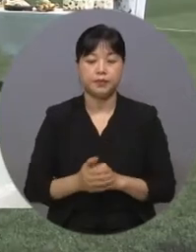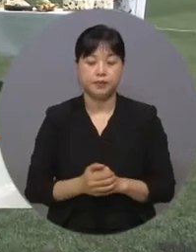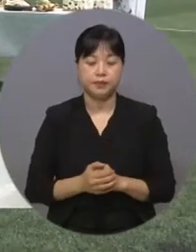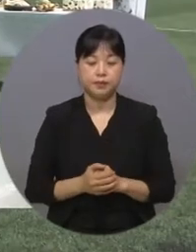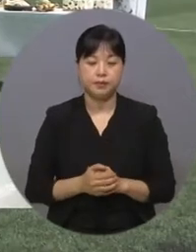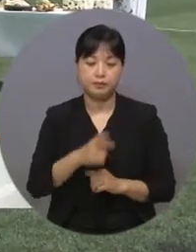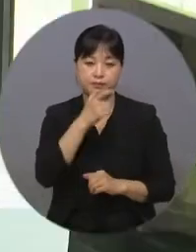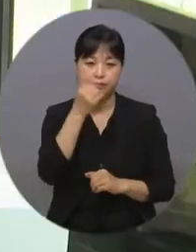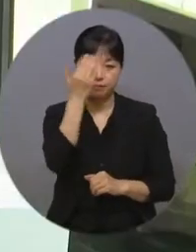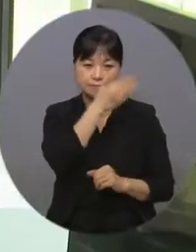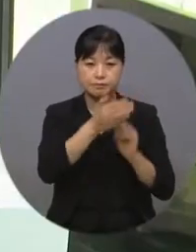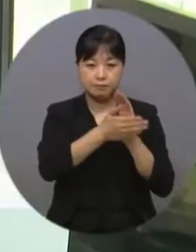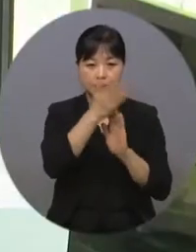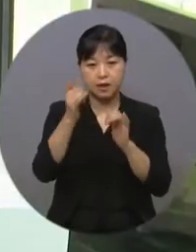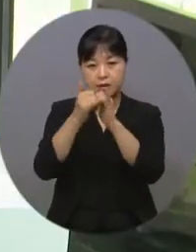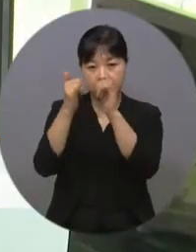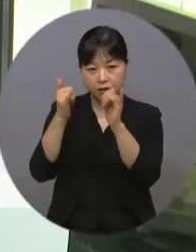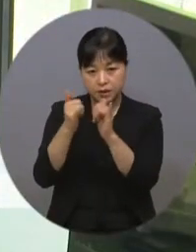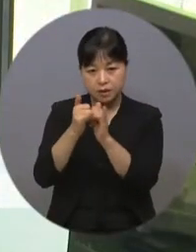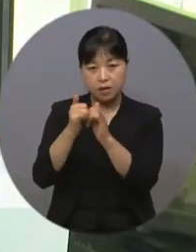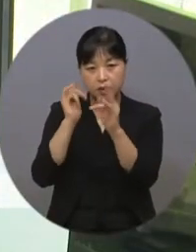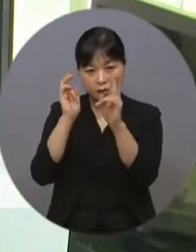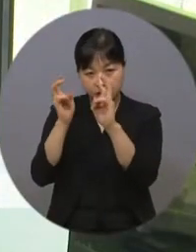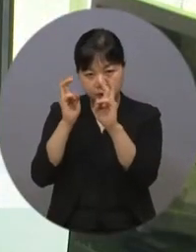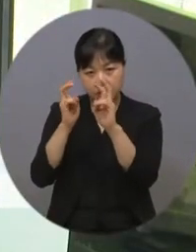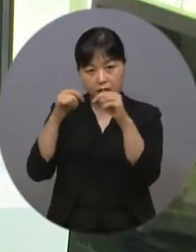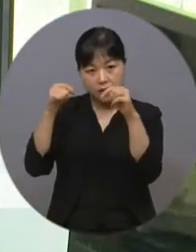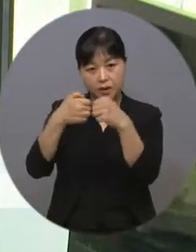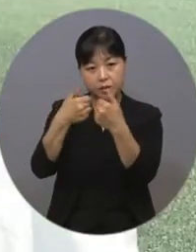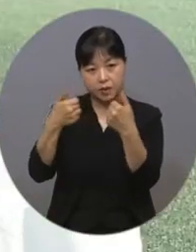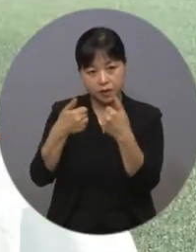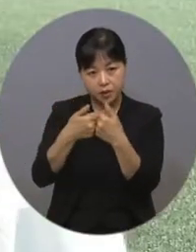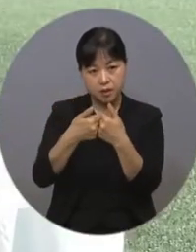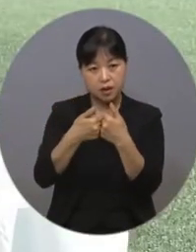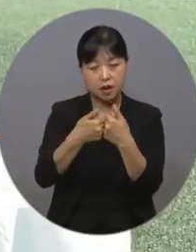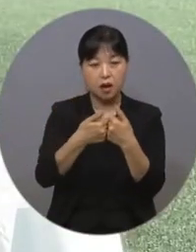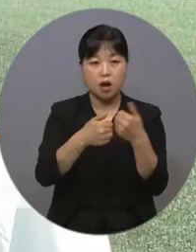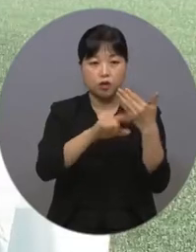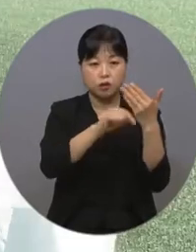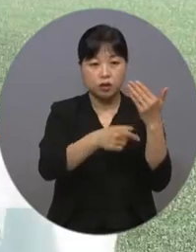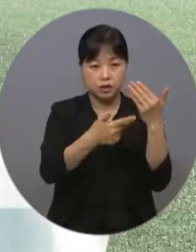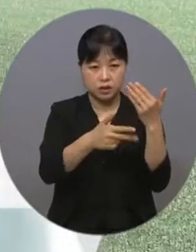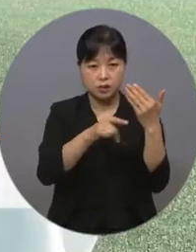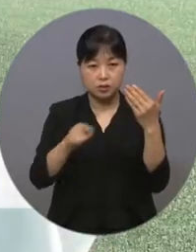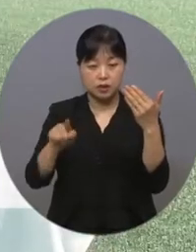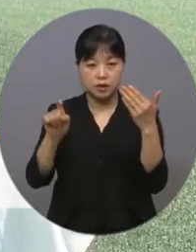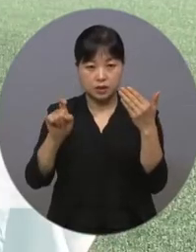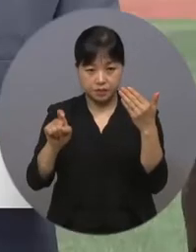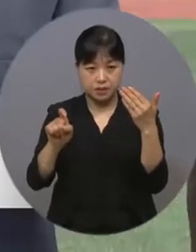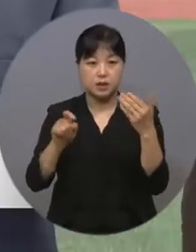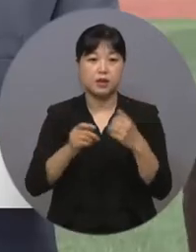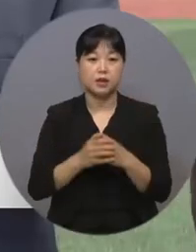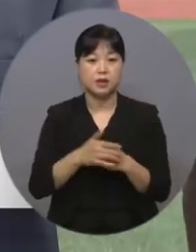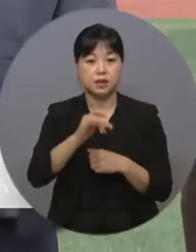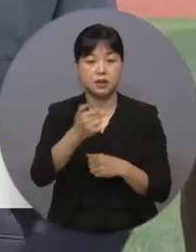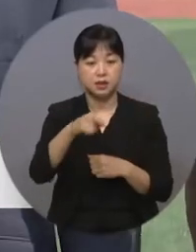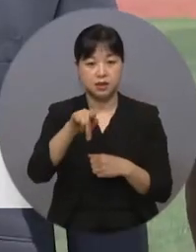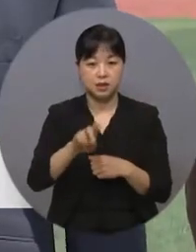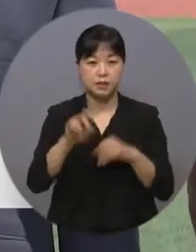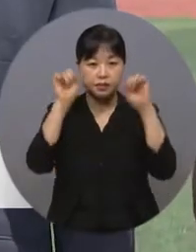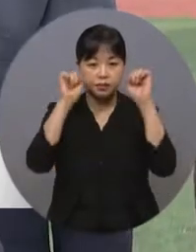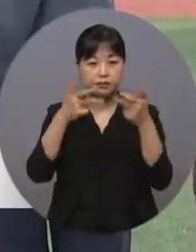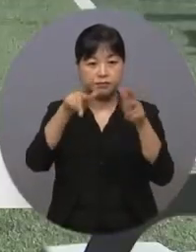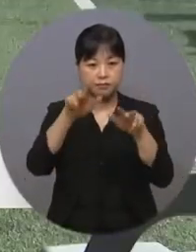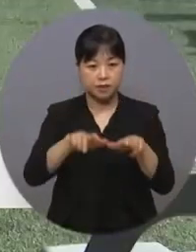여수시는 여수시 사회적 기업 협의회 주최로 지난 7일부터 10일까지 4일간 진남 체육공원에서 사회적 경제